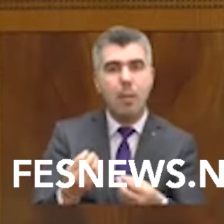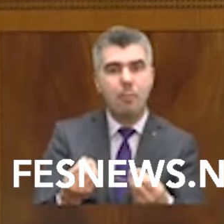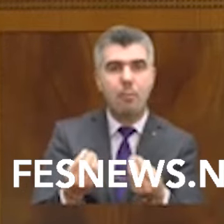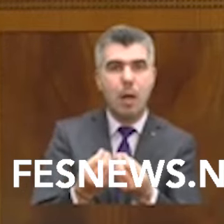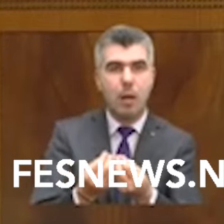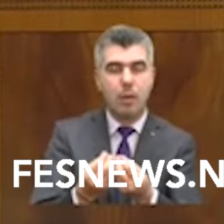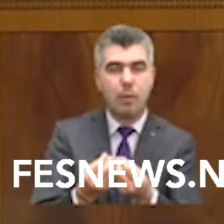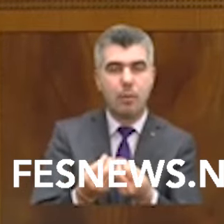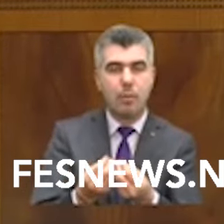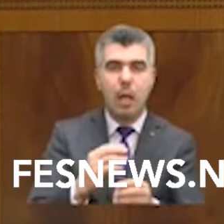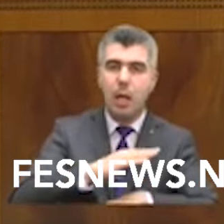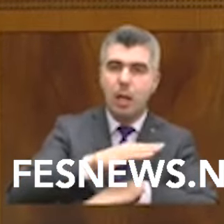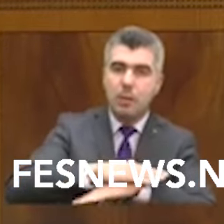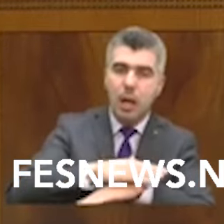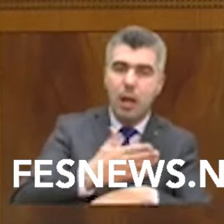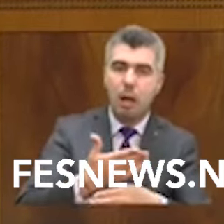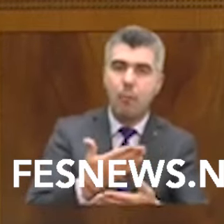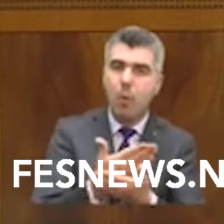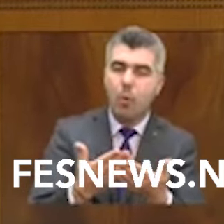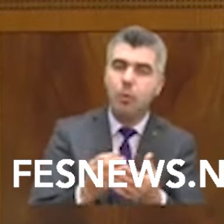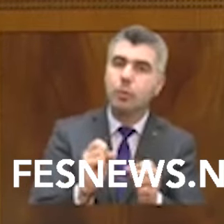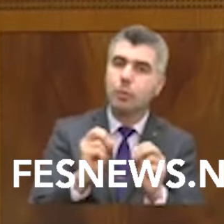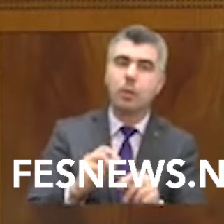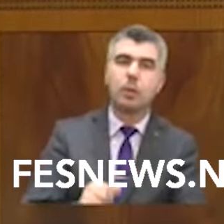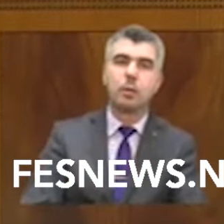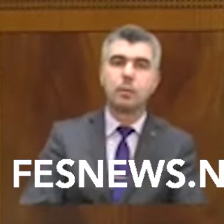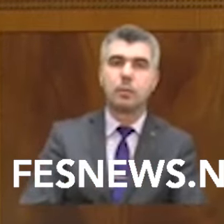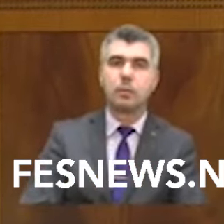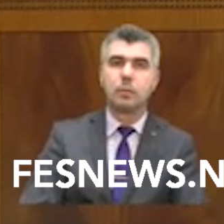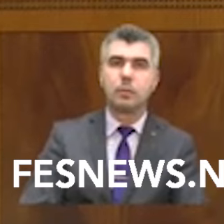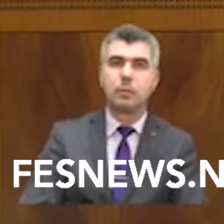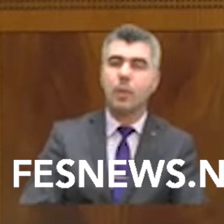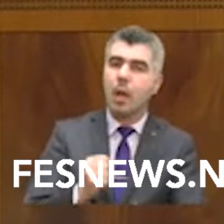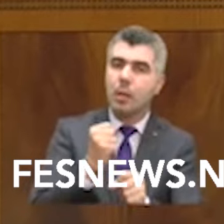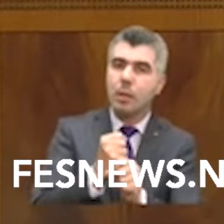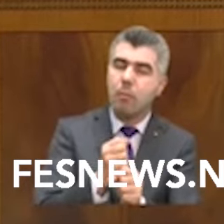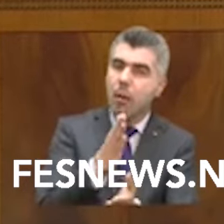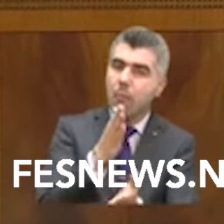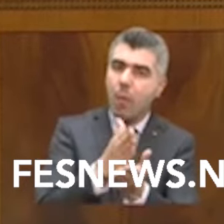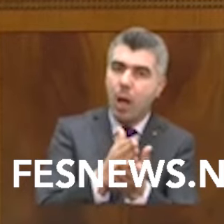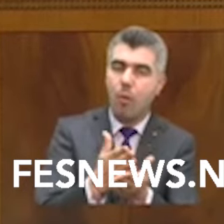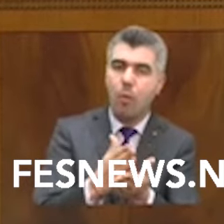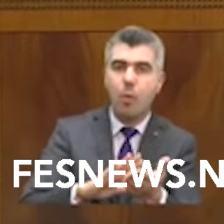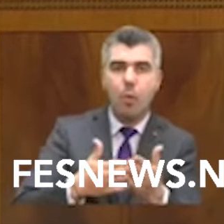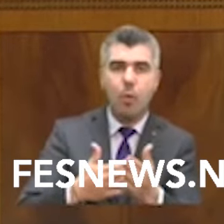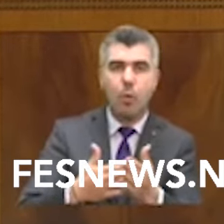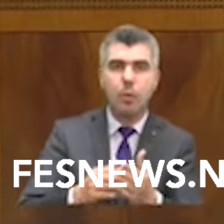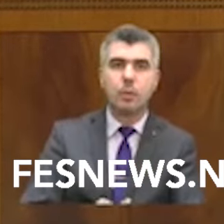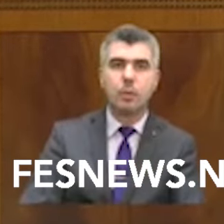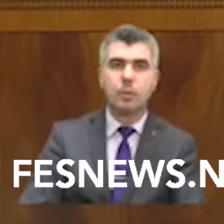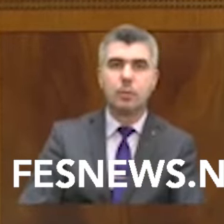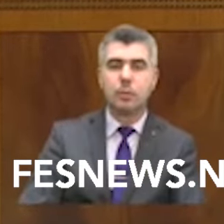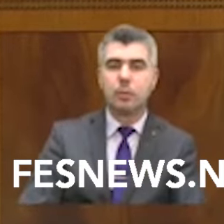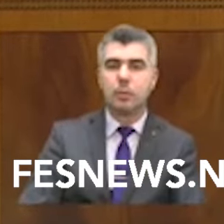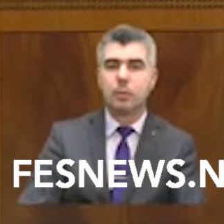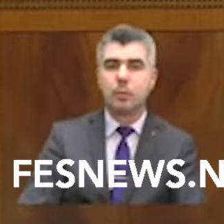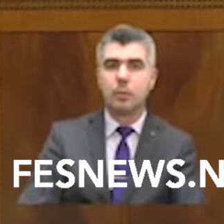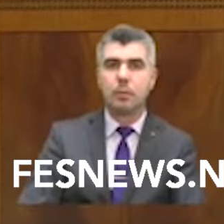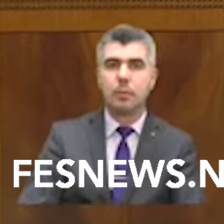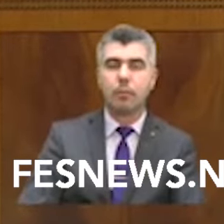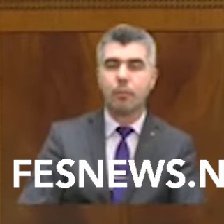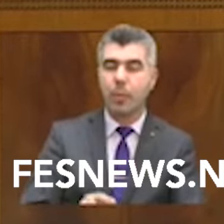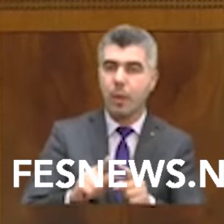في الاحترام، واللي كيحترمني كنحترمو وكنشتغلوا بجديه ومعقول، دونك زعما